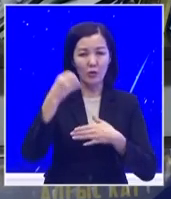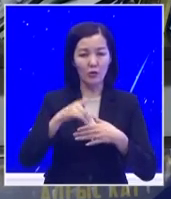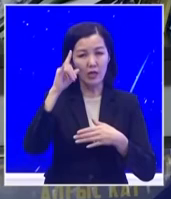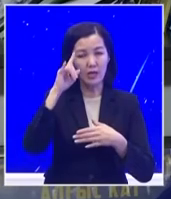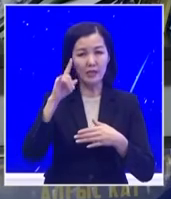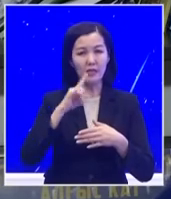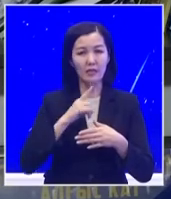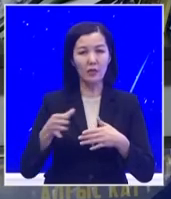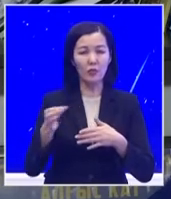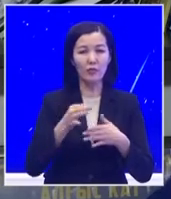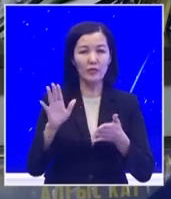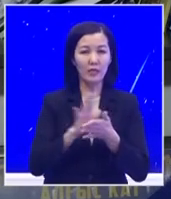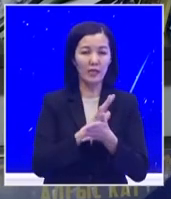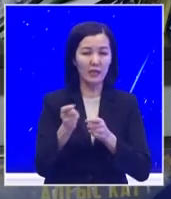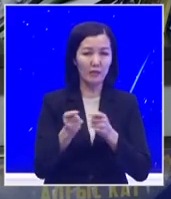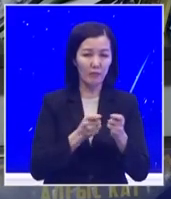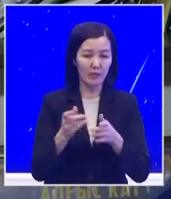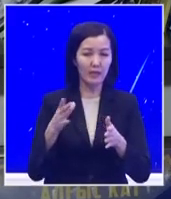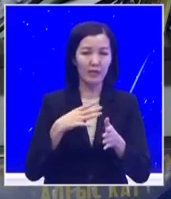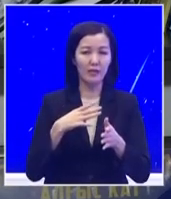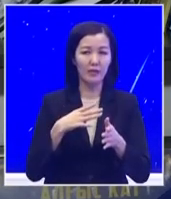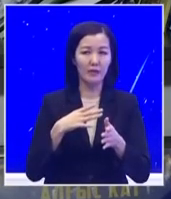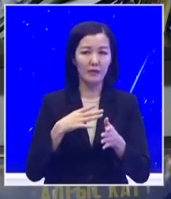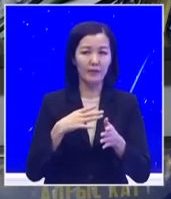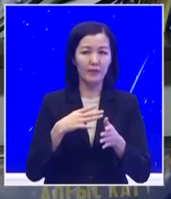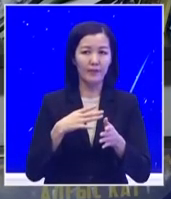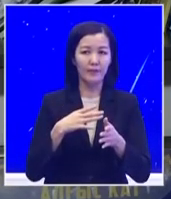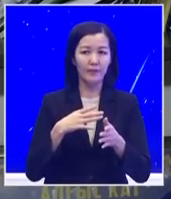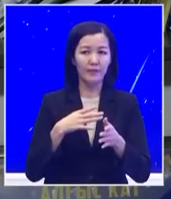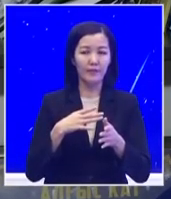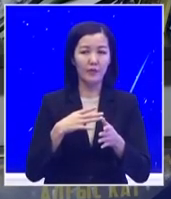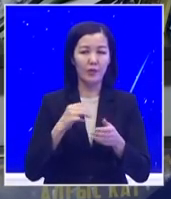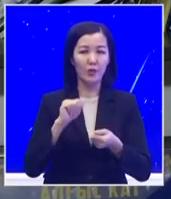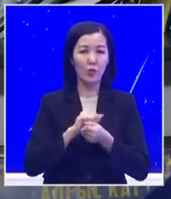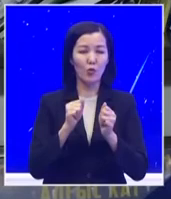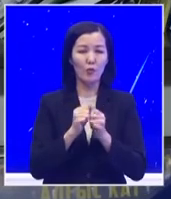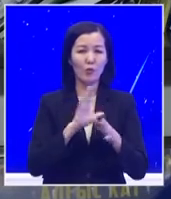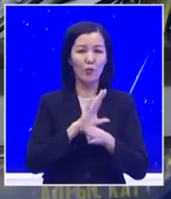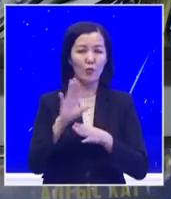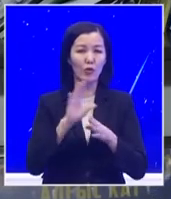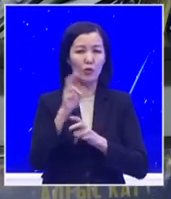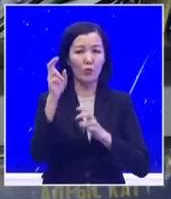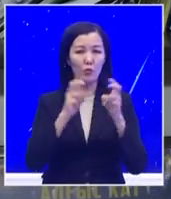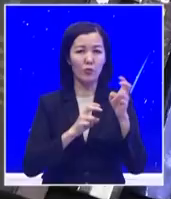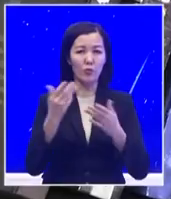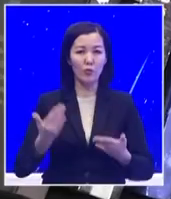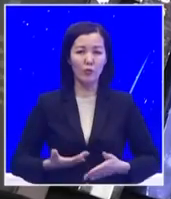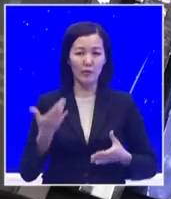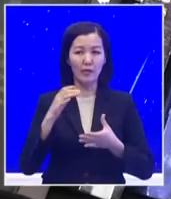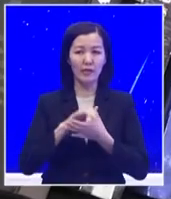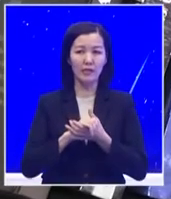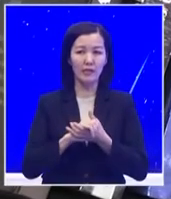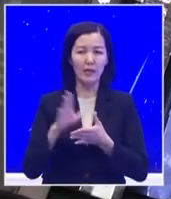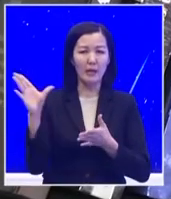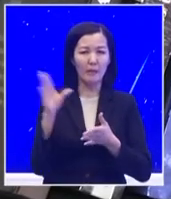Қазақстанның облыс газетін басқарады. Сол жерде жүріп, жаңағы көмір өндіретін өндірістің өмірімен танысып,